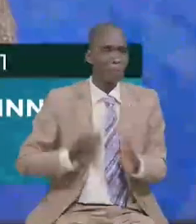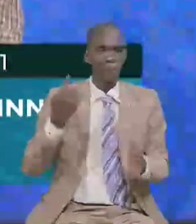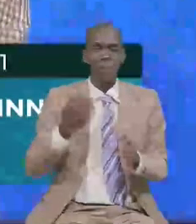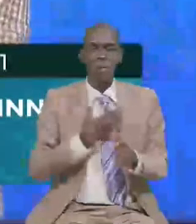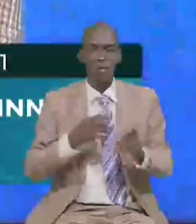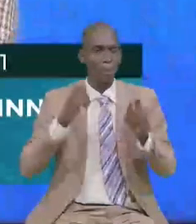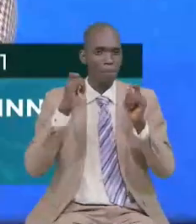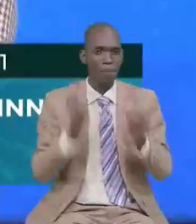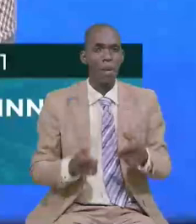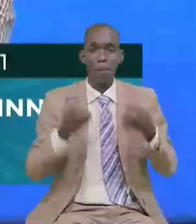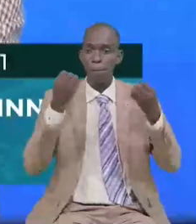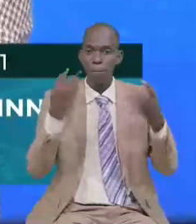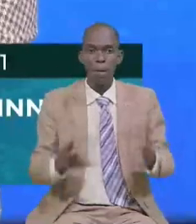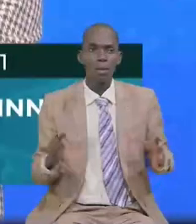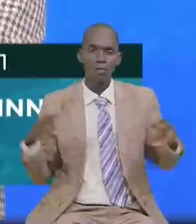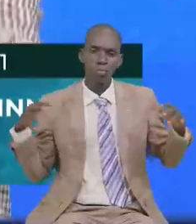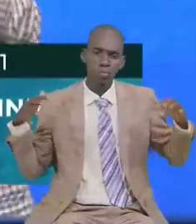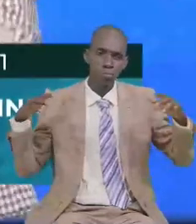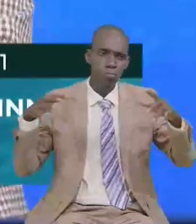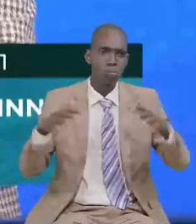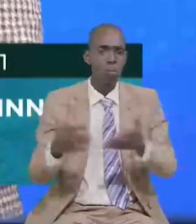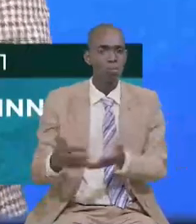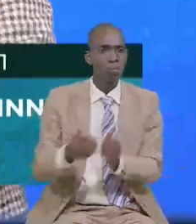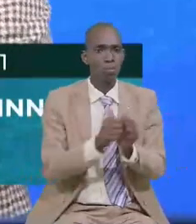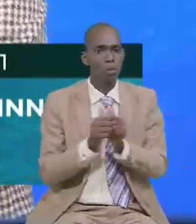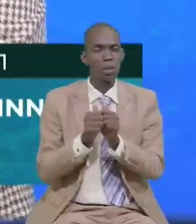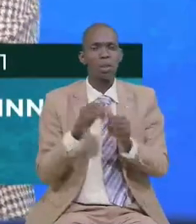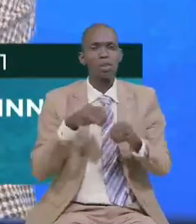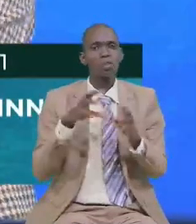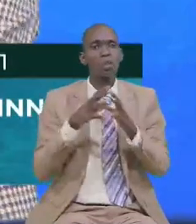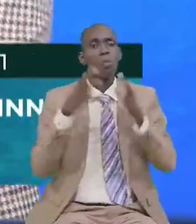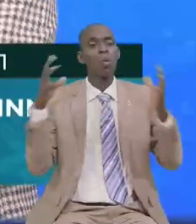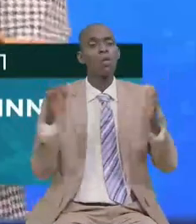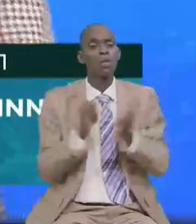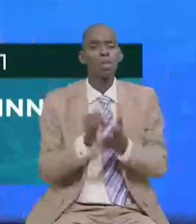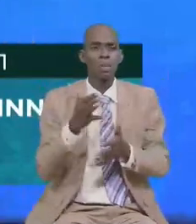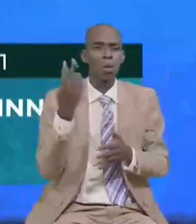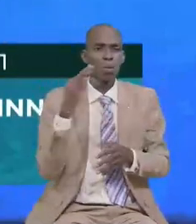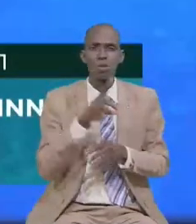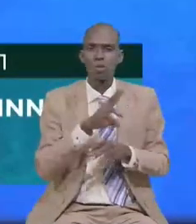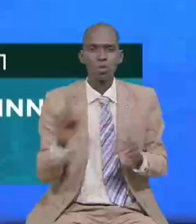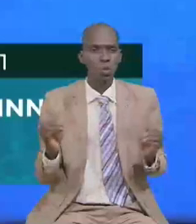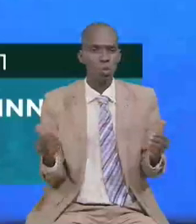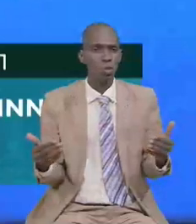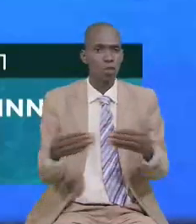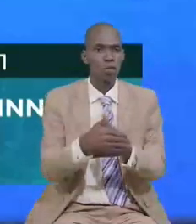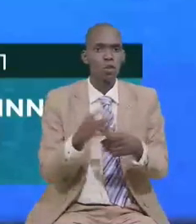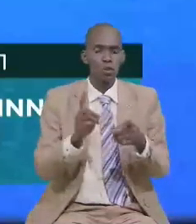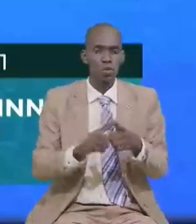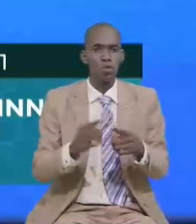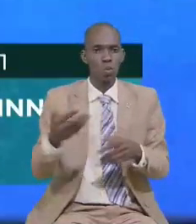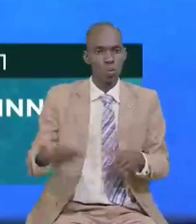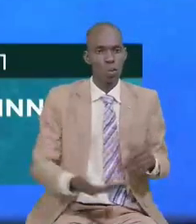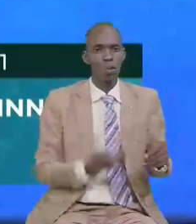et il s'assembla un si grand nombre de personnes que